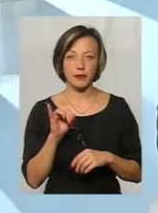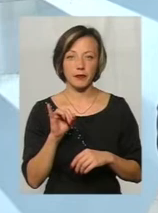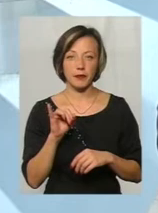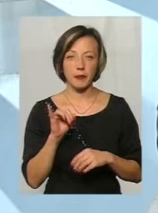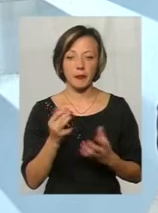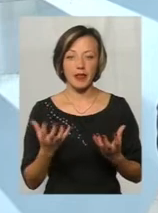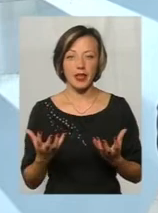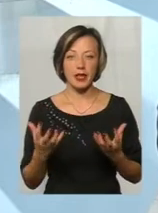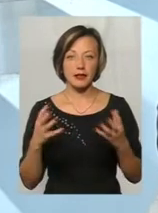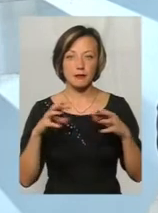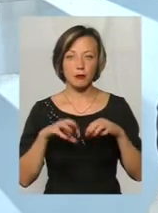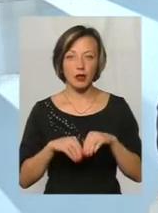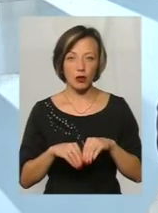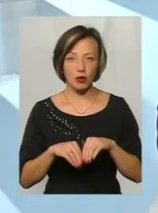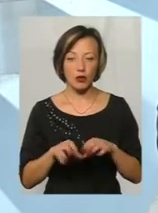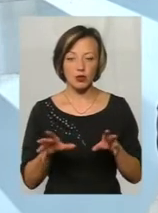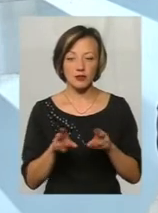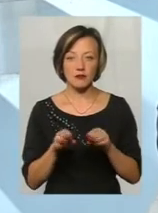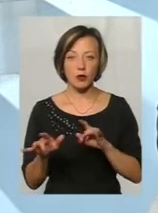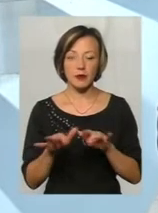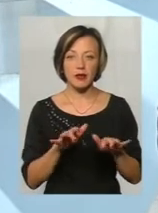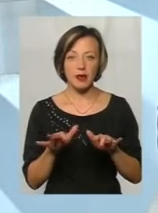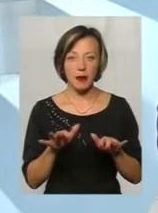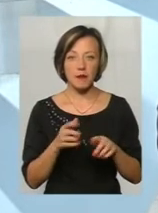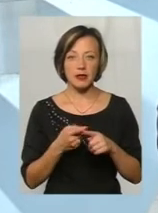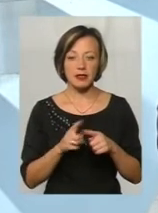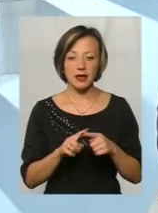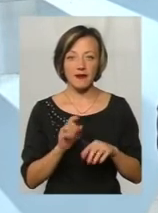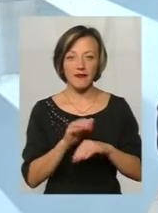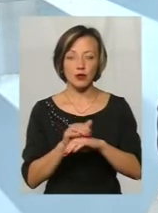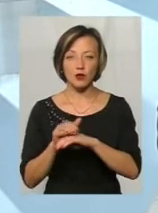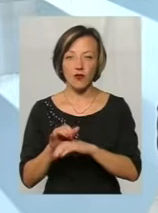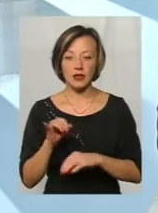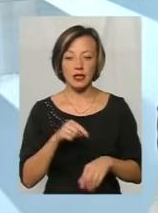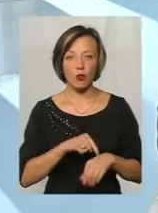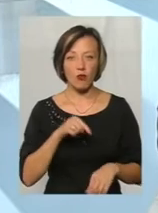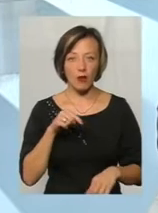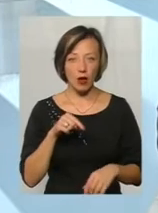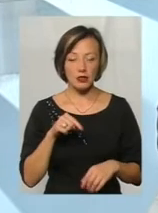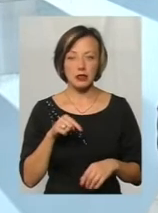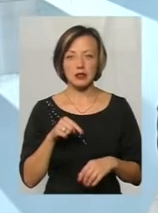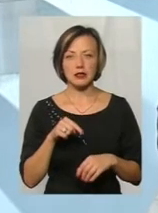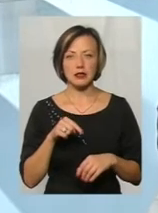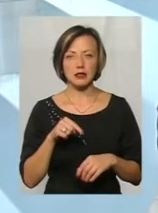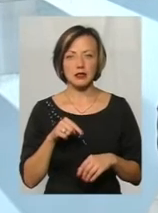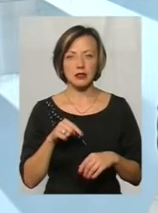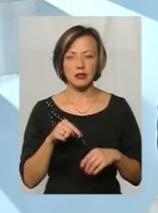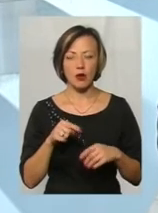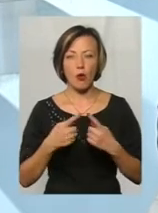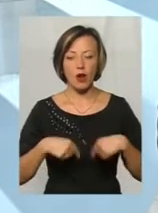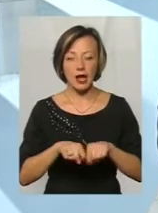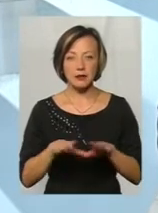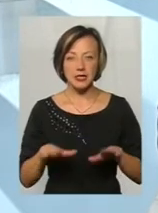якби спільно своїми діями це і фіксувати, і реагувати, знову ж таки, ці органи місцевого самоврядування. Якщо